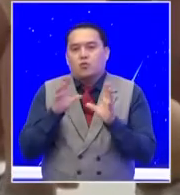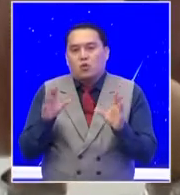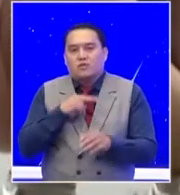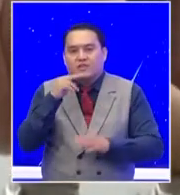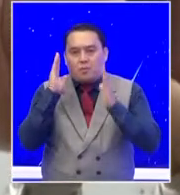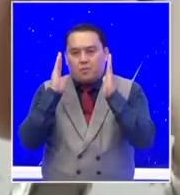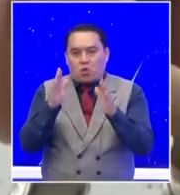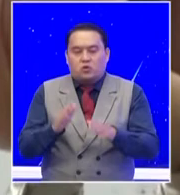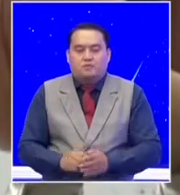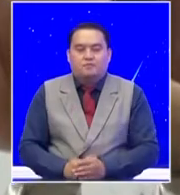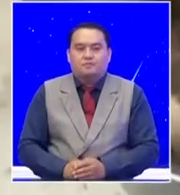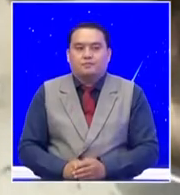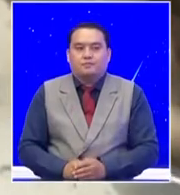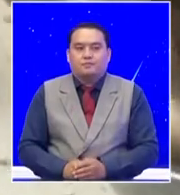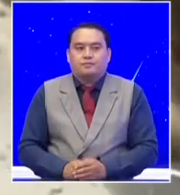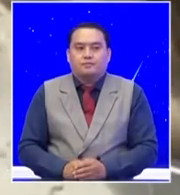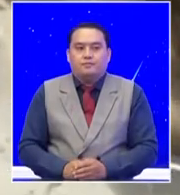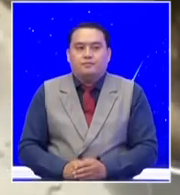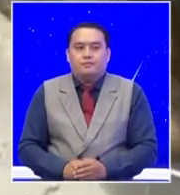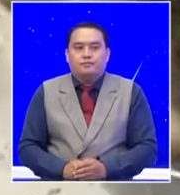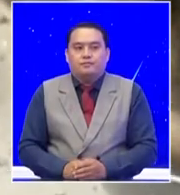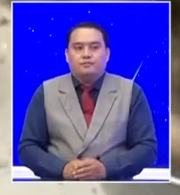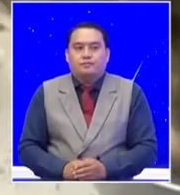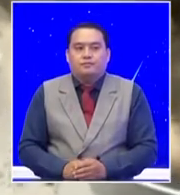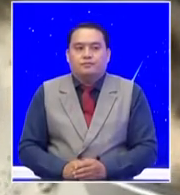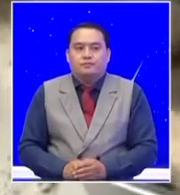и вниманием добровольцев.